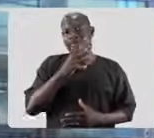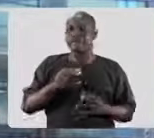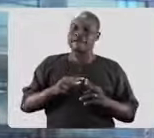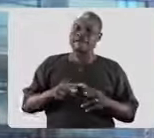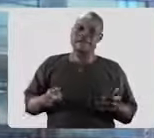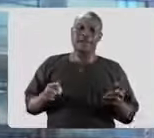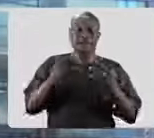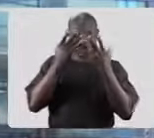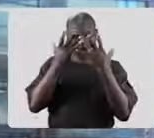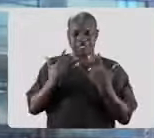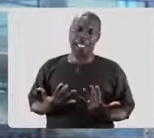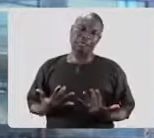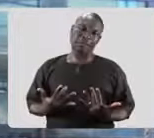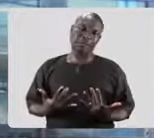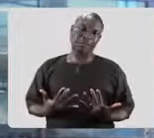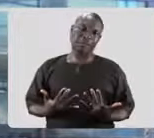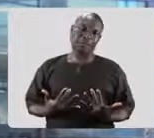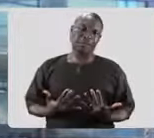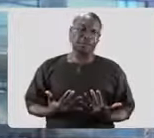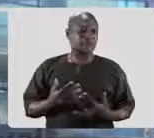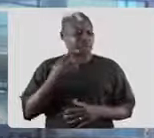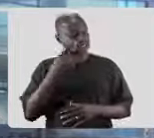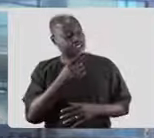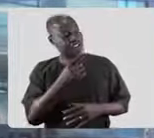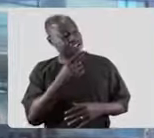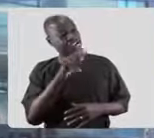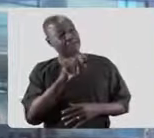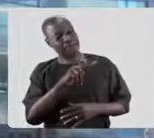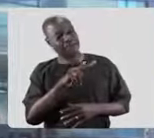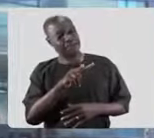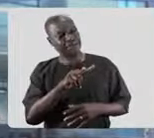Eye awrehusam, ni huye, ewa television so.